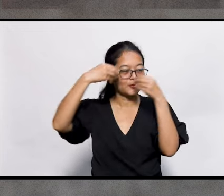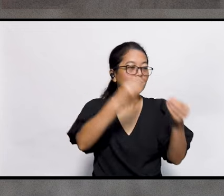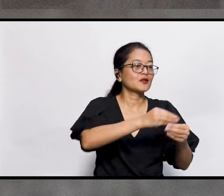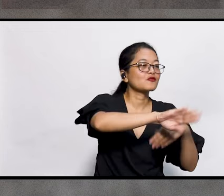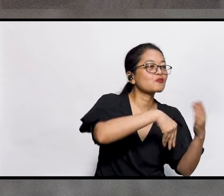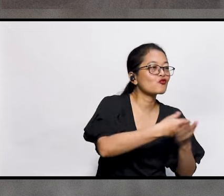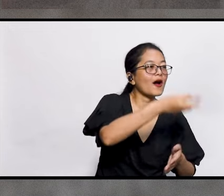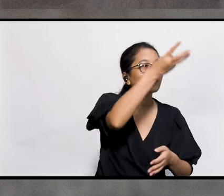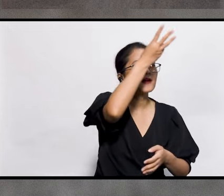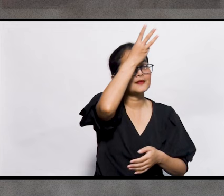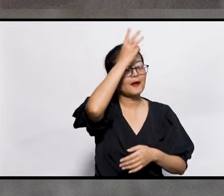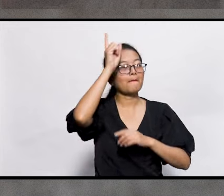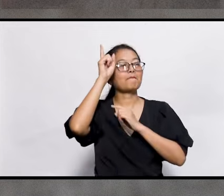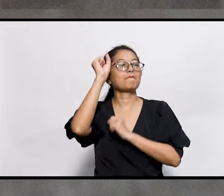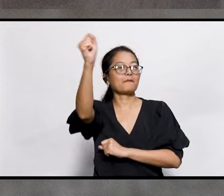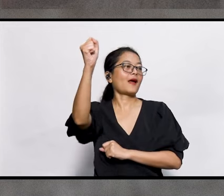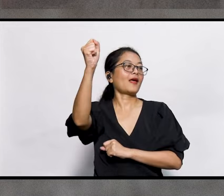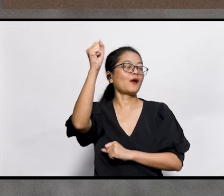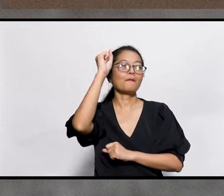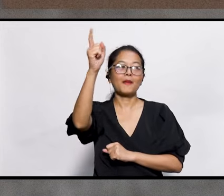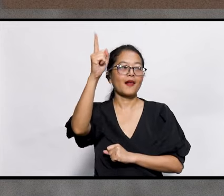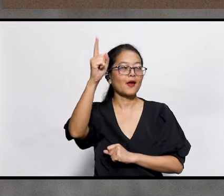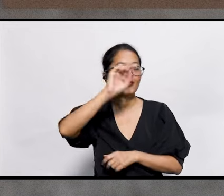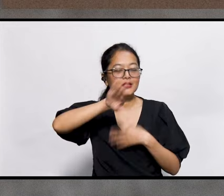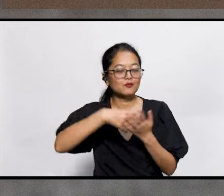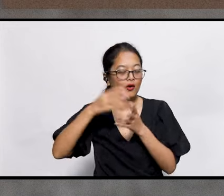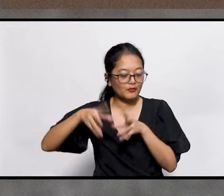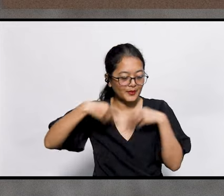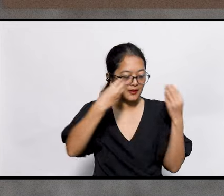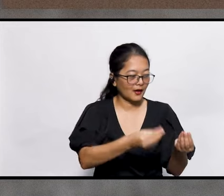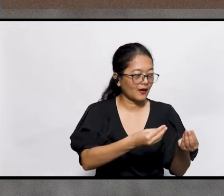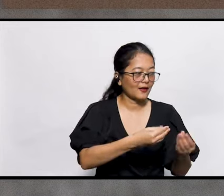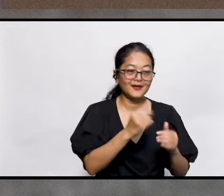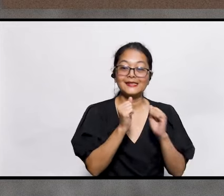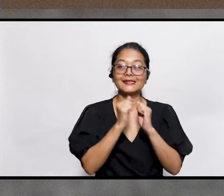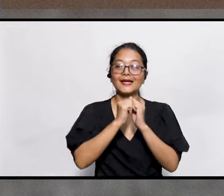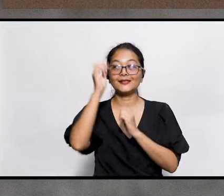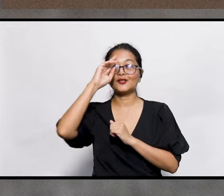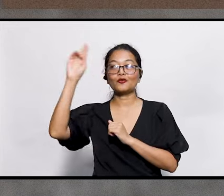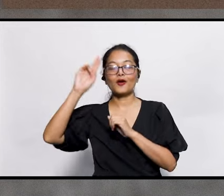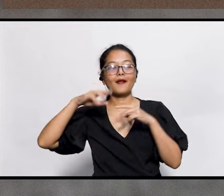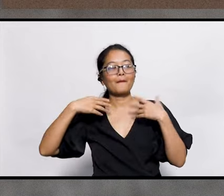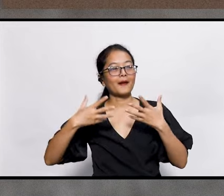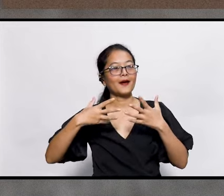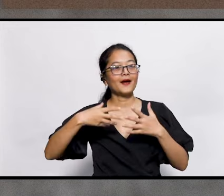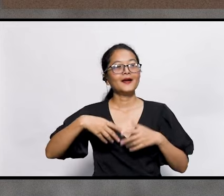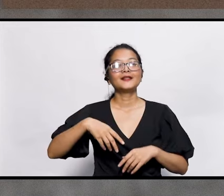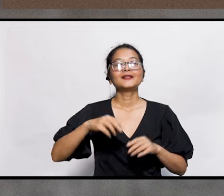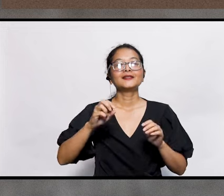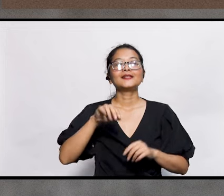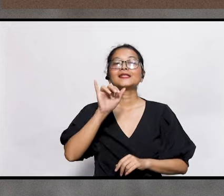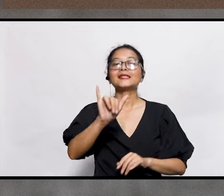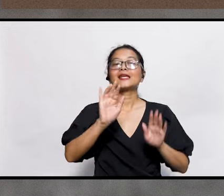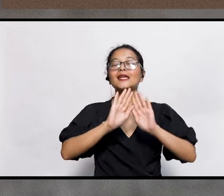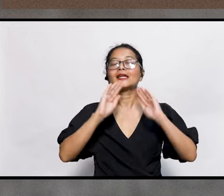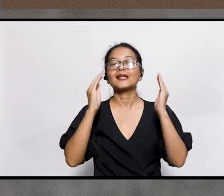pahlawan-pahlawannya yang gagah perkasa apa janjinya yeriko dan raja pahlawan itu